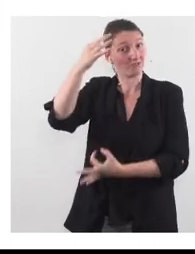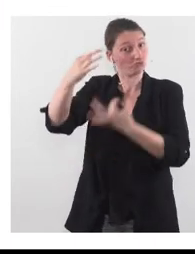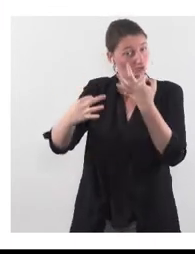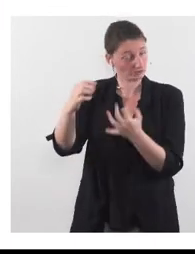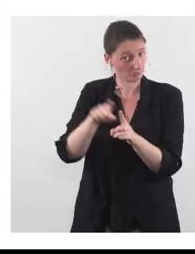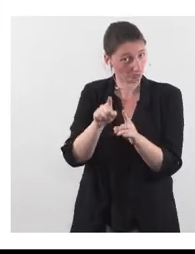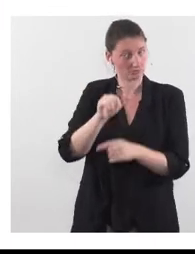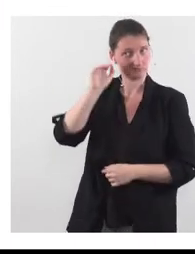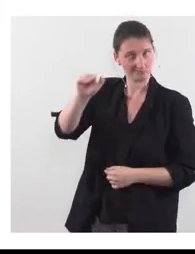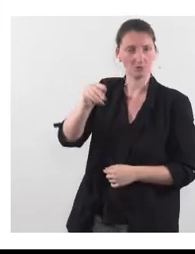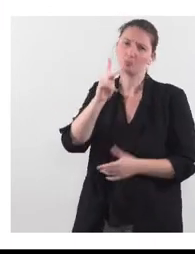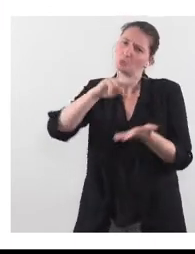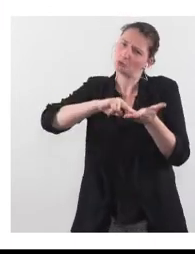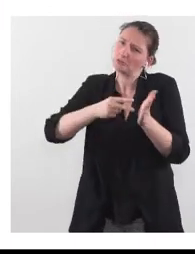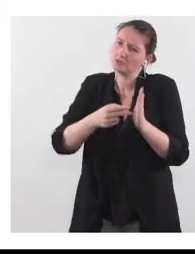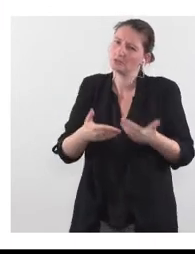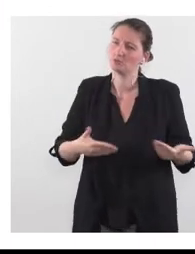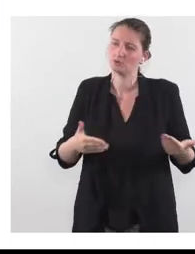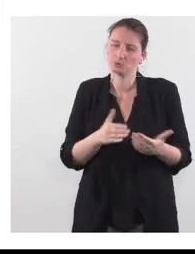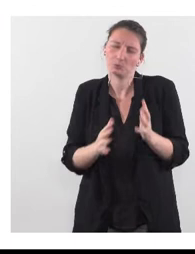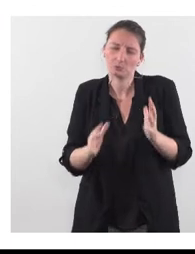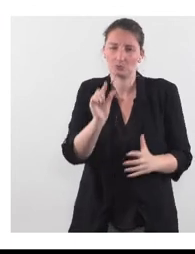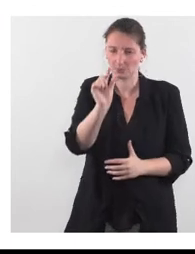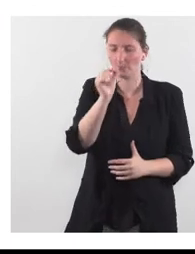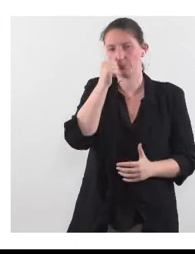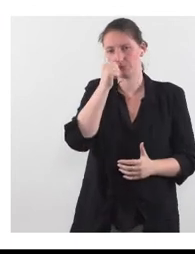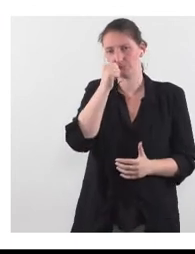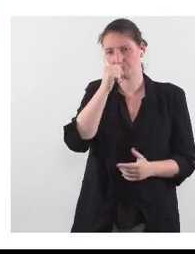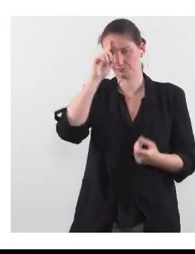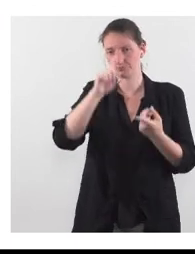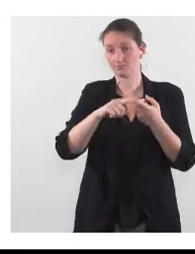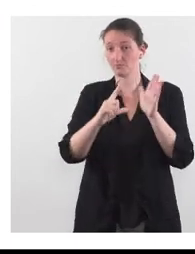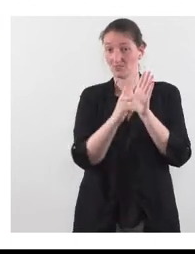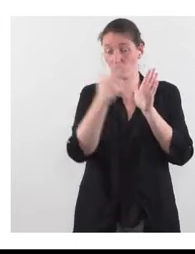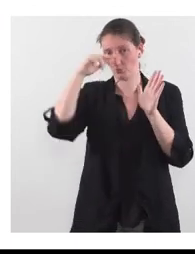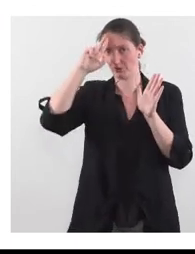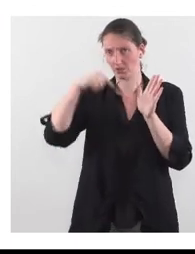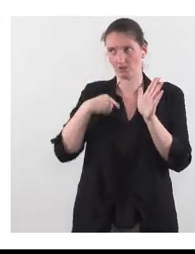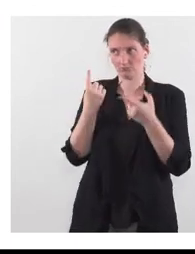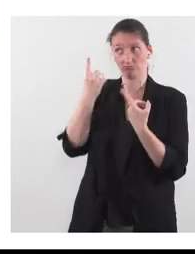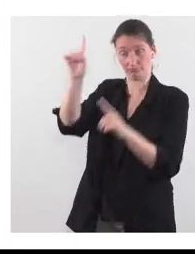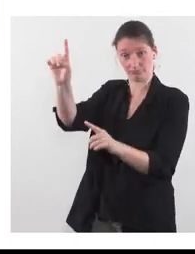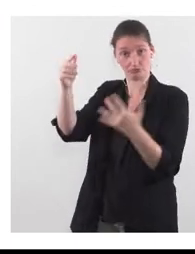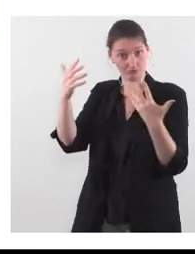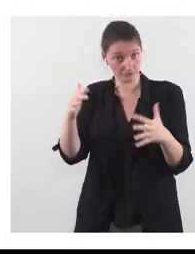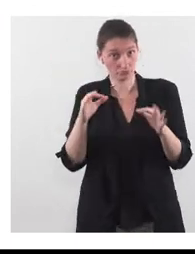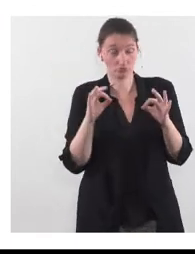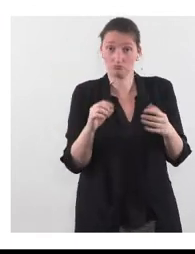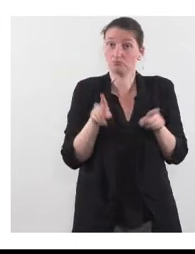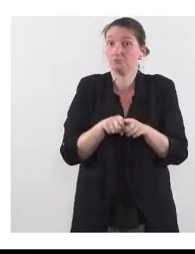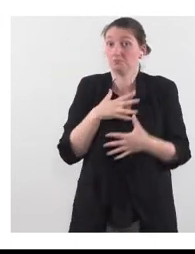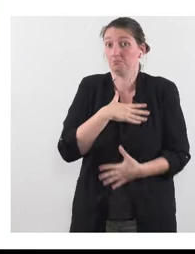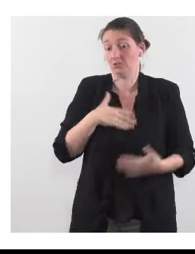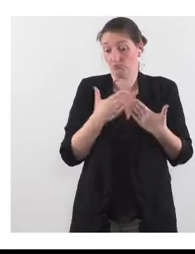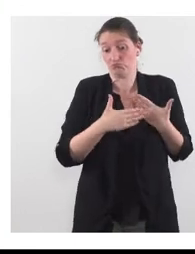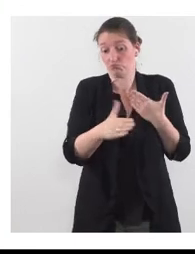cas un peu plus technique pour faire recours à des aspects techniques de la loi européenne. Et je serais ravie d'en